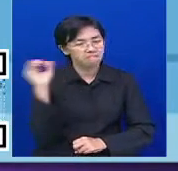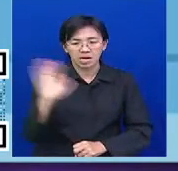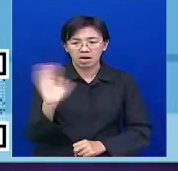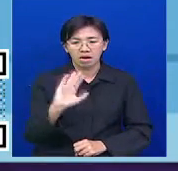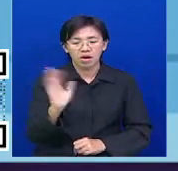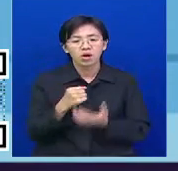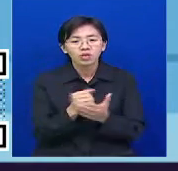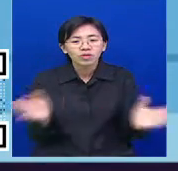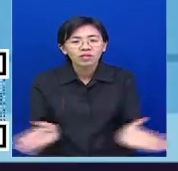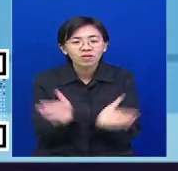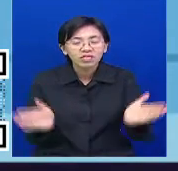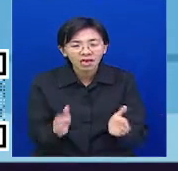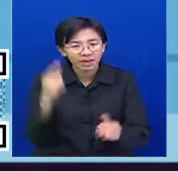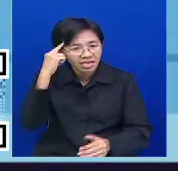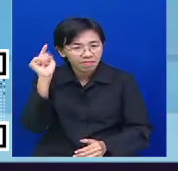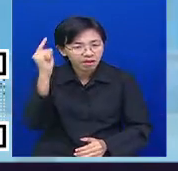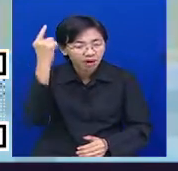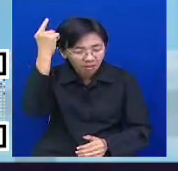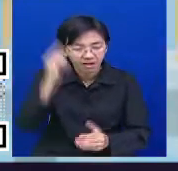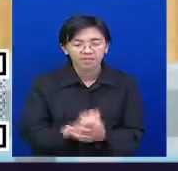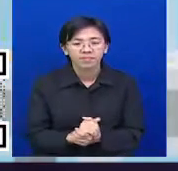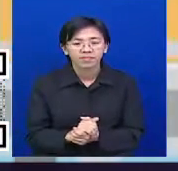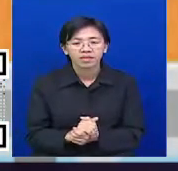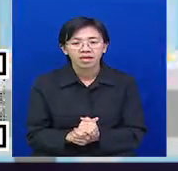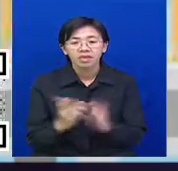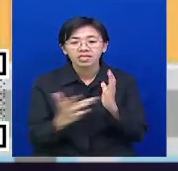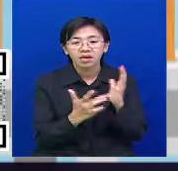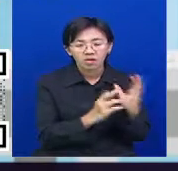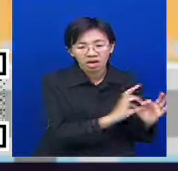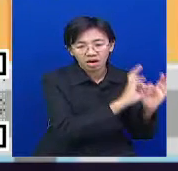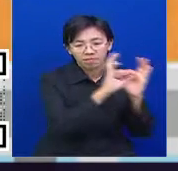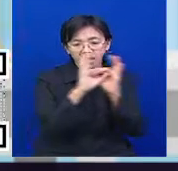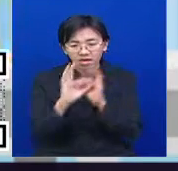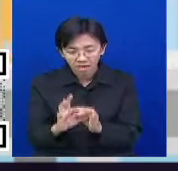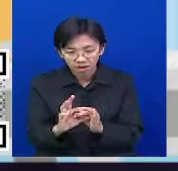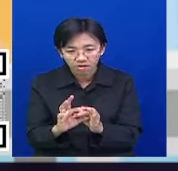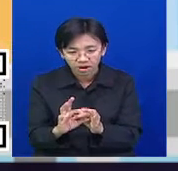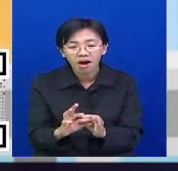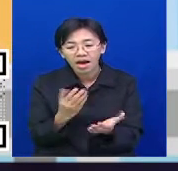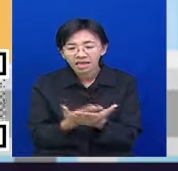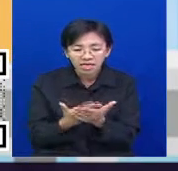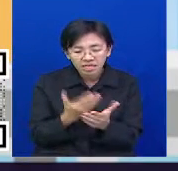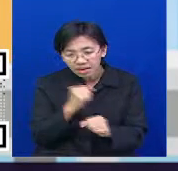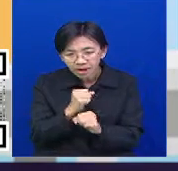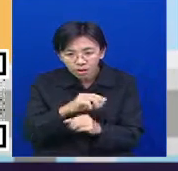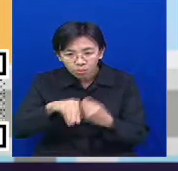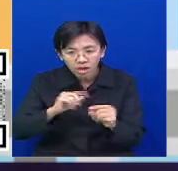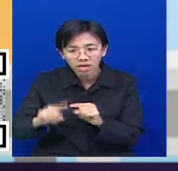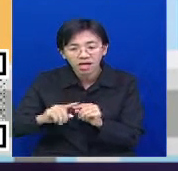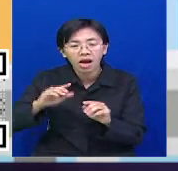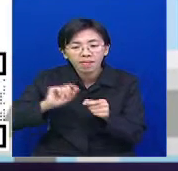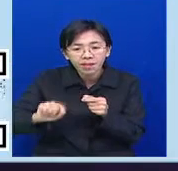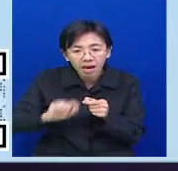ส่งเสริมการใช้ความคิดสร้างสรรค์และการนำเทคโนโลยีมาประยุกต์ใช้เพื่อลดต้นทุนและภาระของประชาช